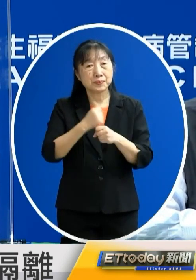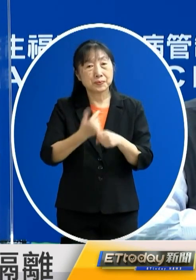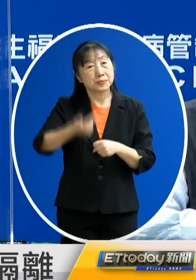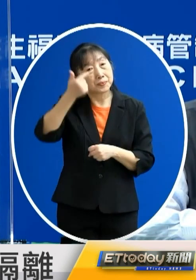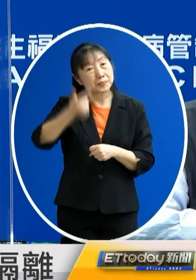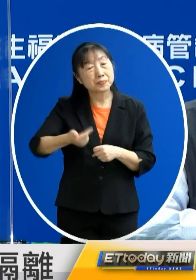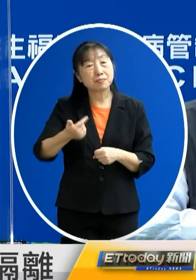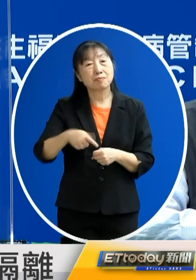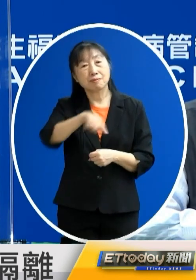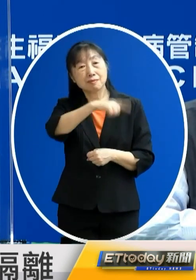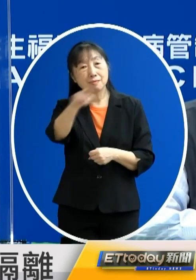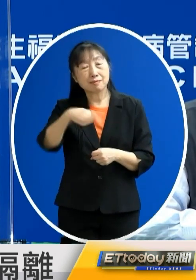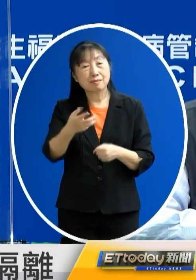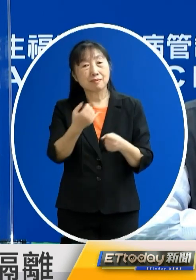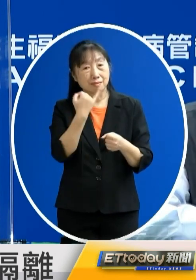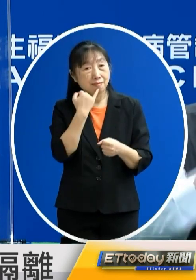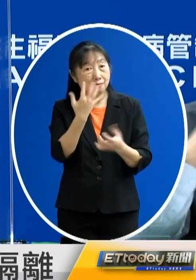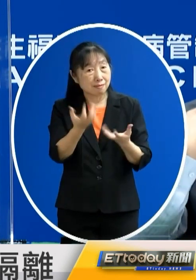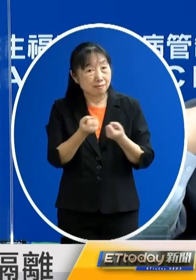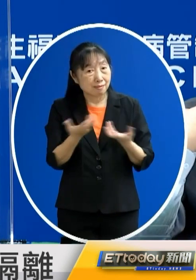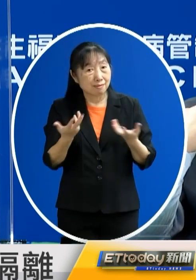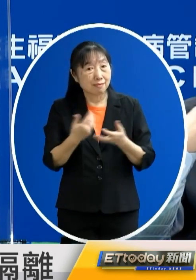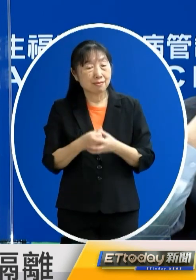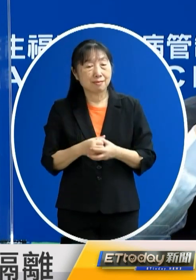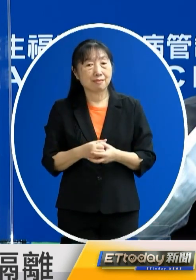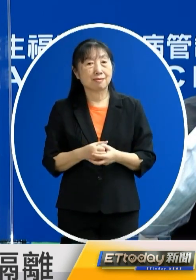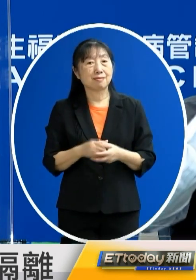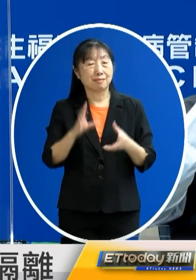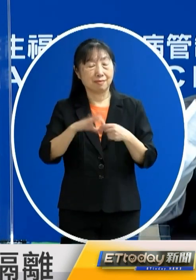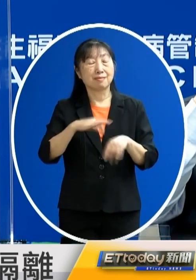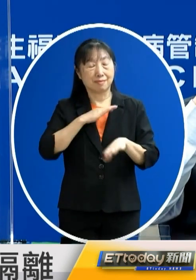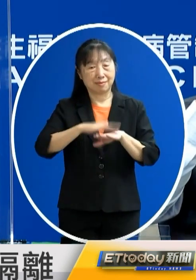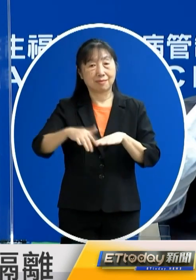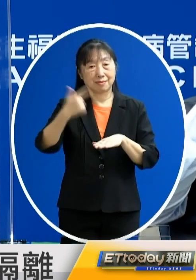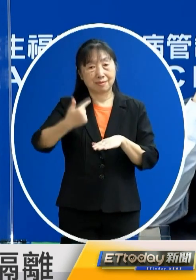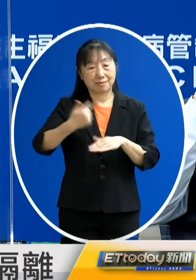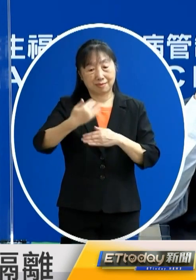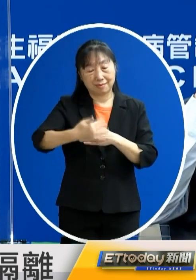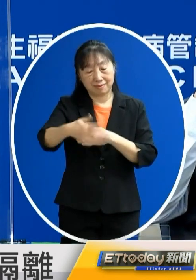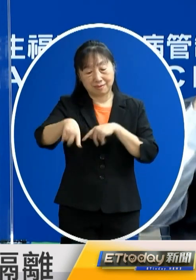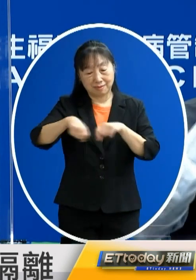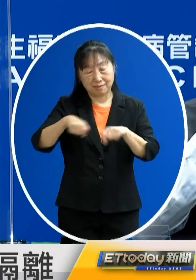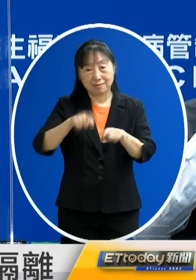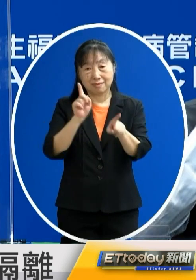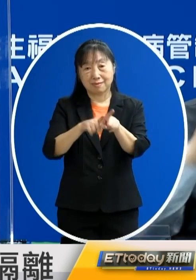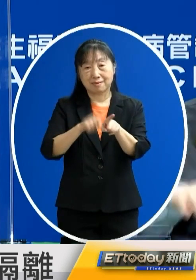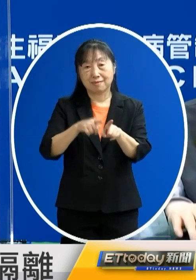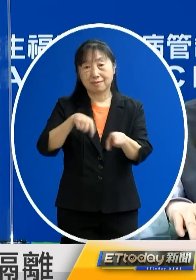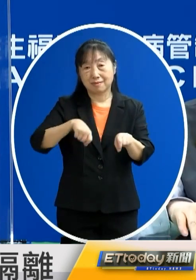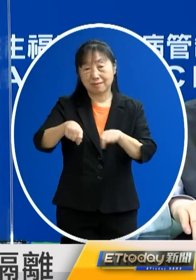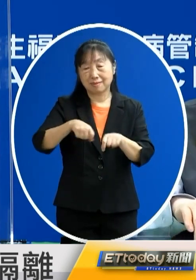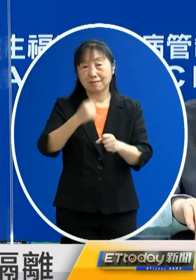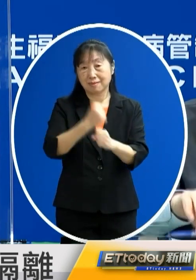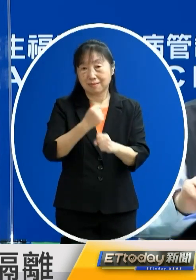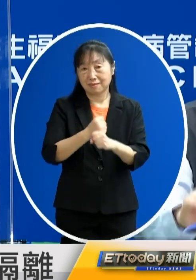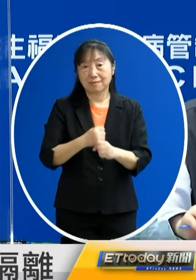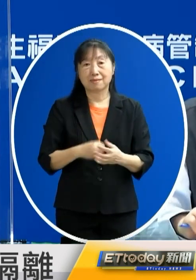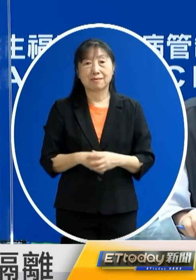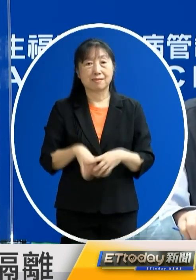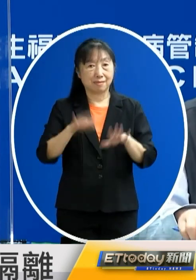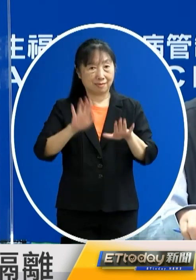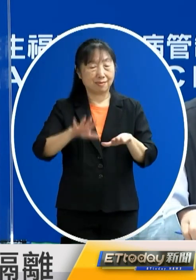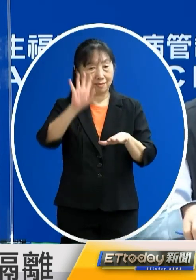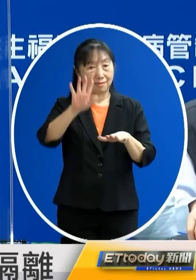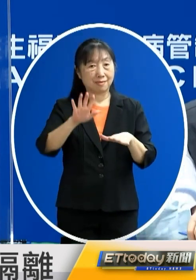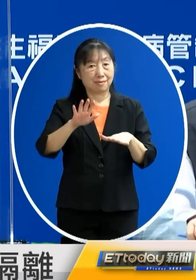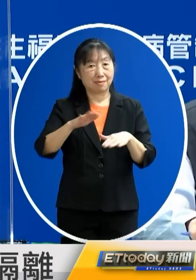家能够接受的程度到哪里，我们大概是会逐步照着我们既定的计划一步一步的做，那现在有一